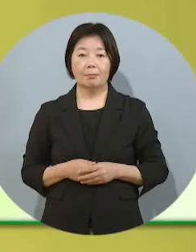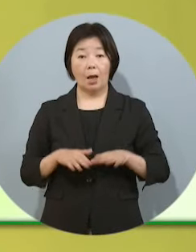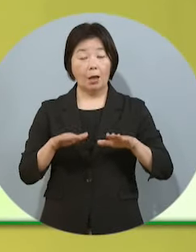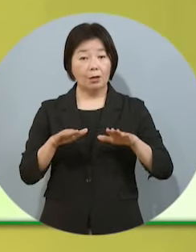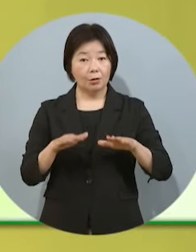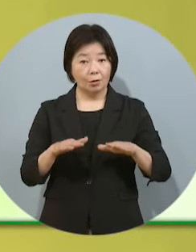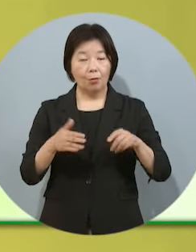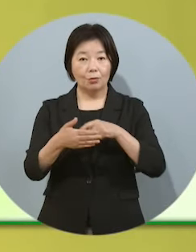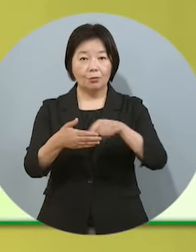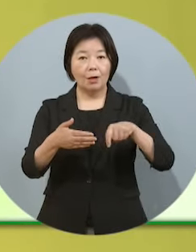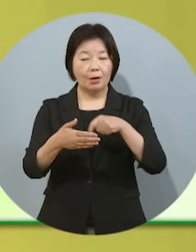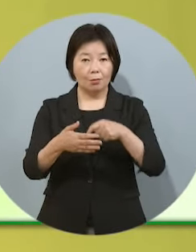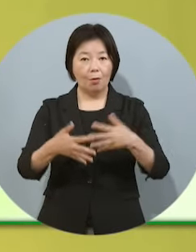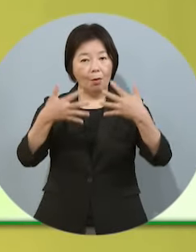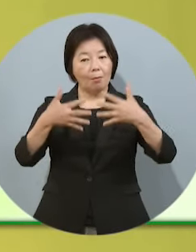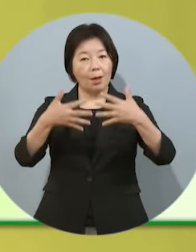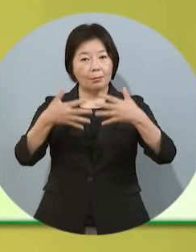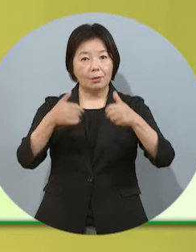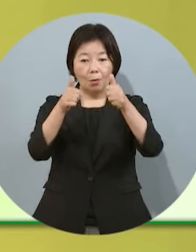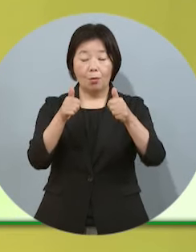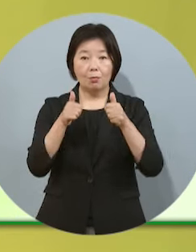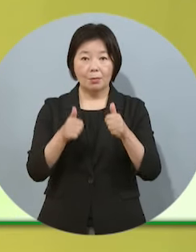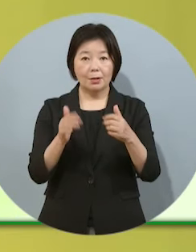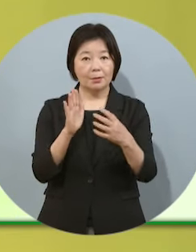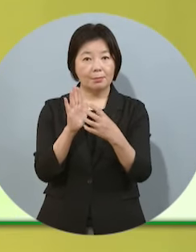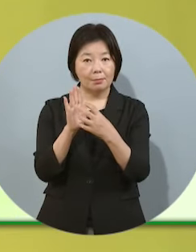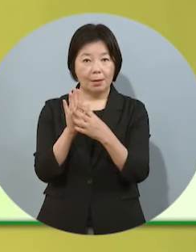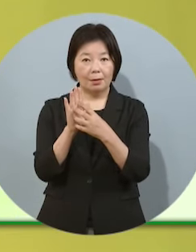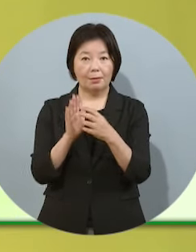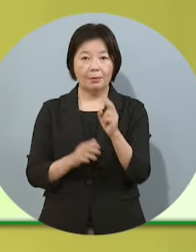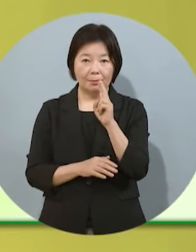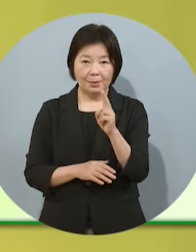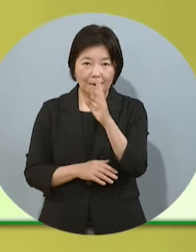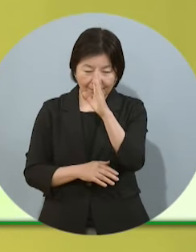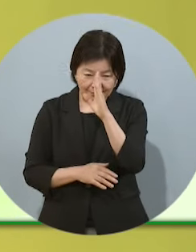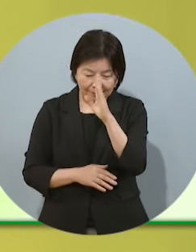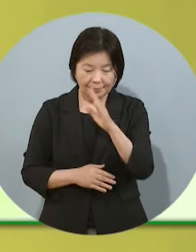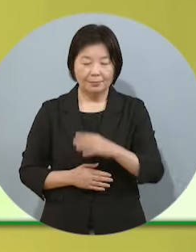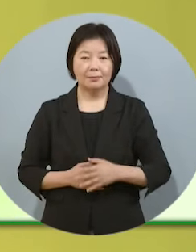今日お伝えした内容は番組のホームページにアップしていますのでご活用